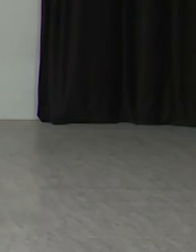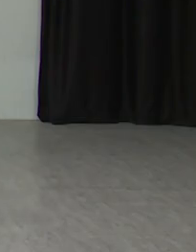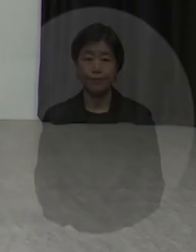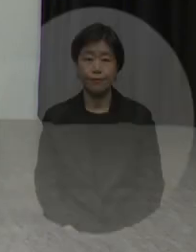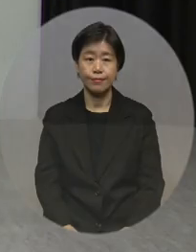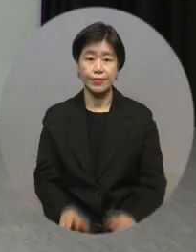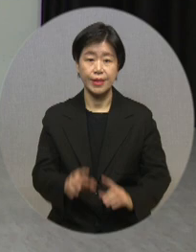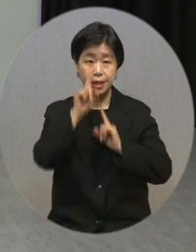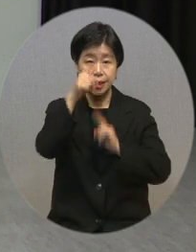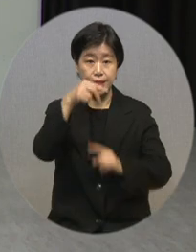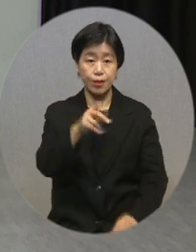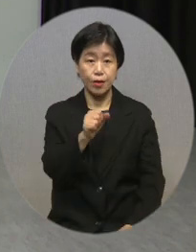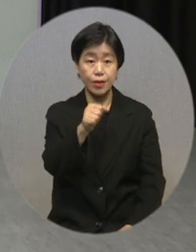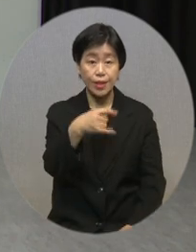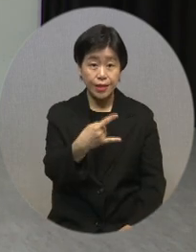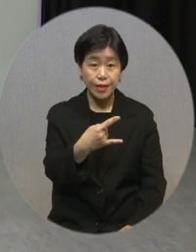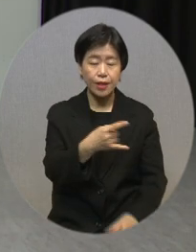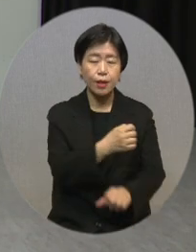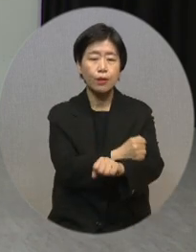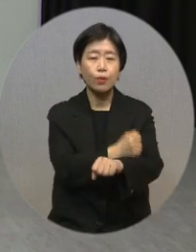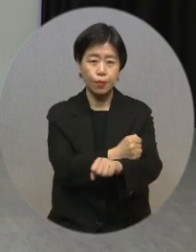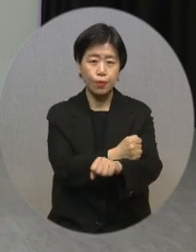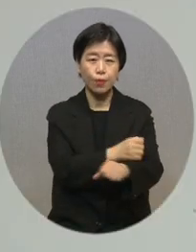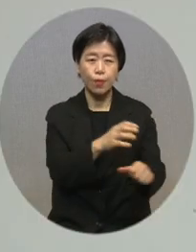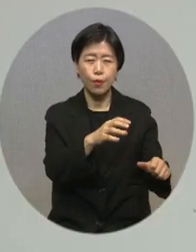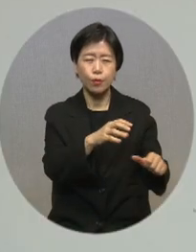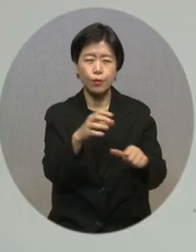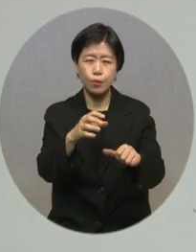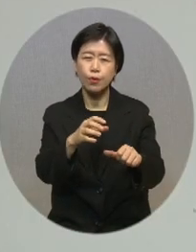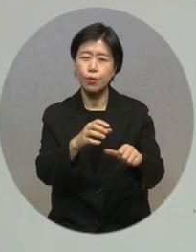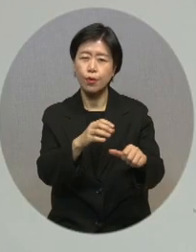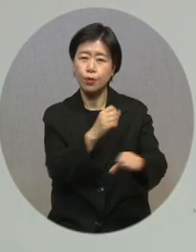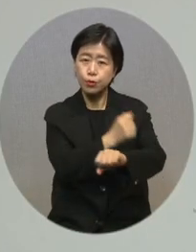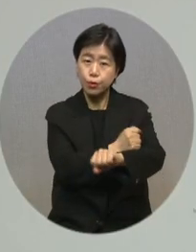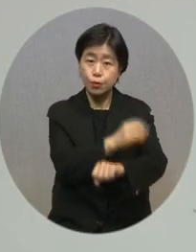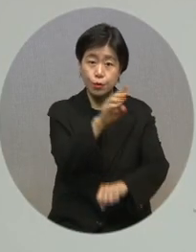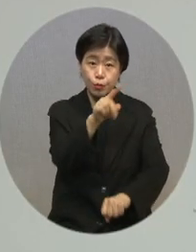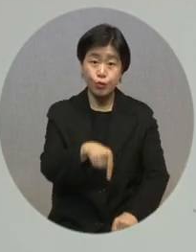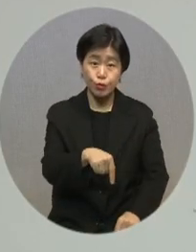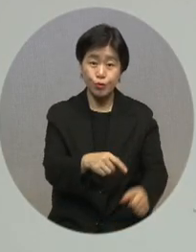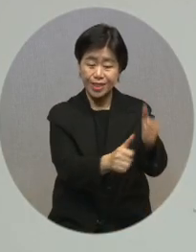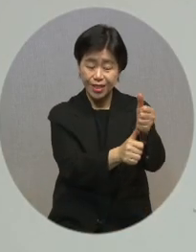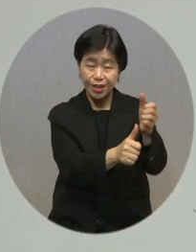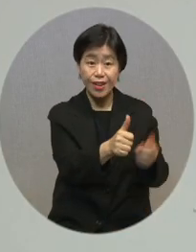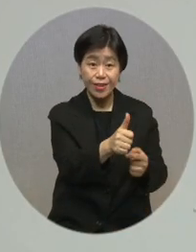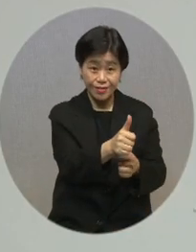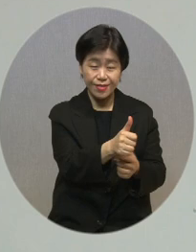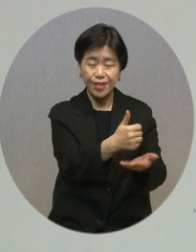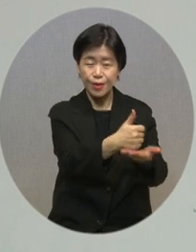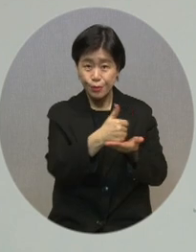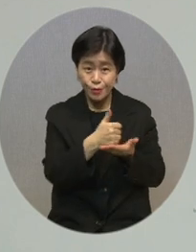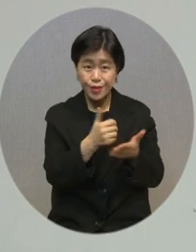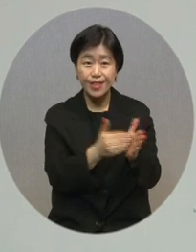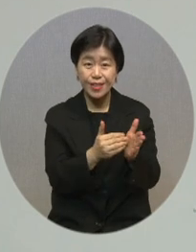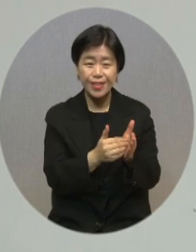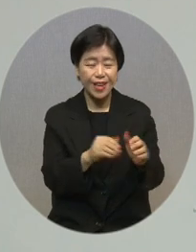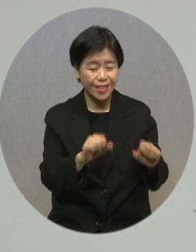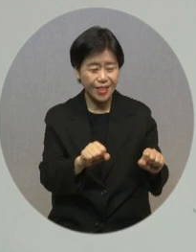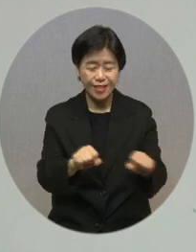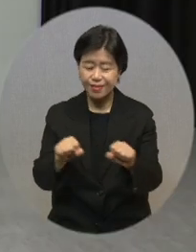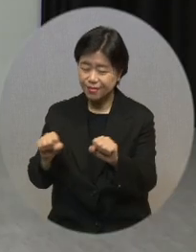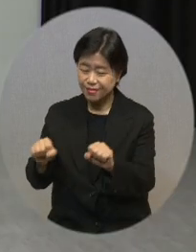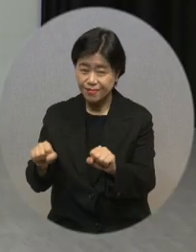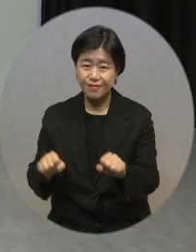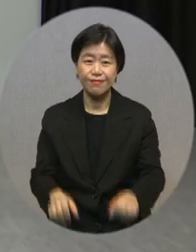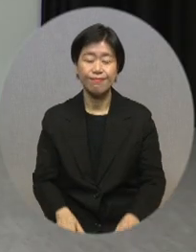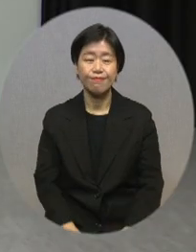이성희 고용노동부 차관님 모셨습니다. 어서 오세요, 차관님. 네, 안녕하십니까, 고용노동부 차관님. 신문고 찾아주셔서 감사합니다. 네. 네.